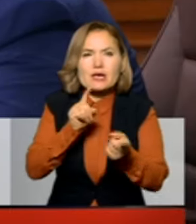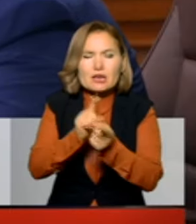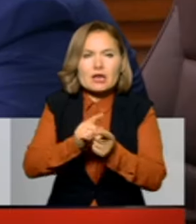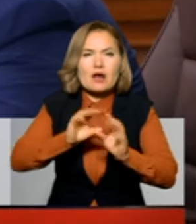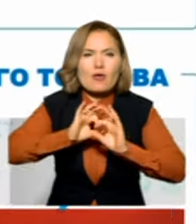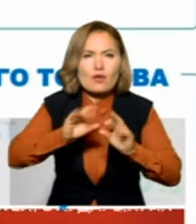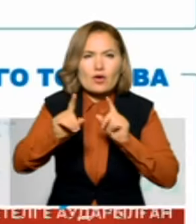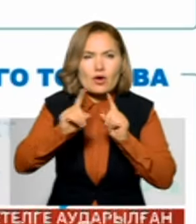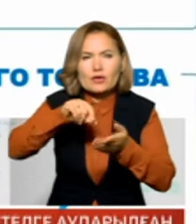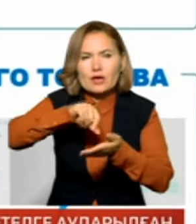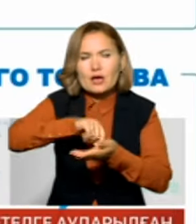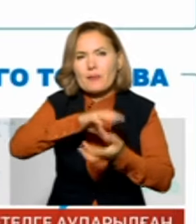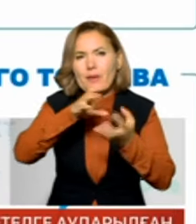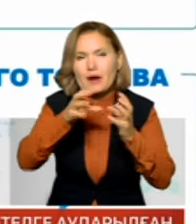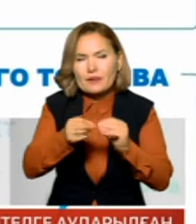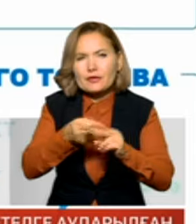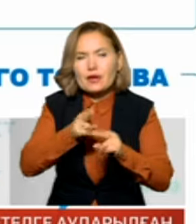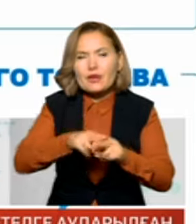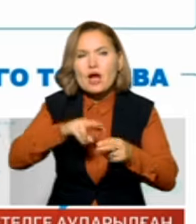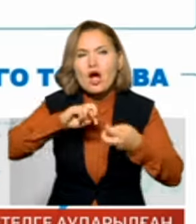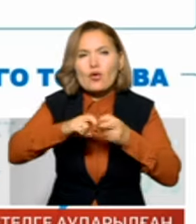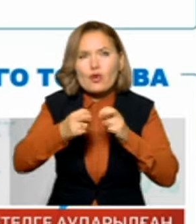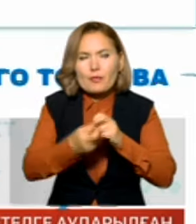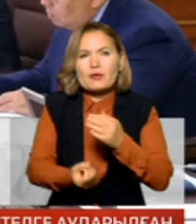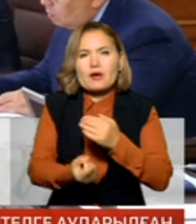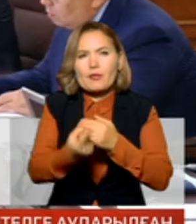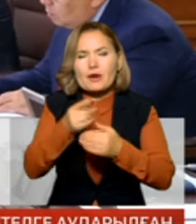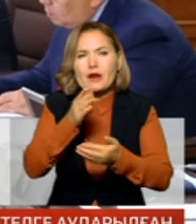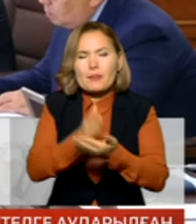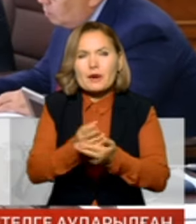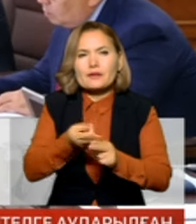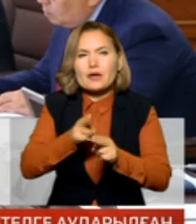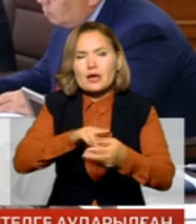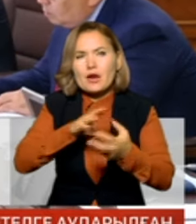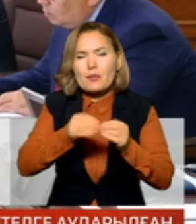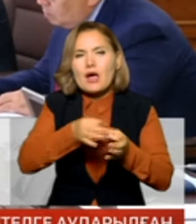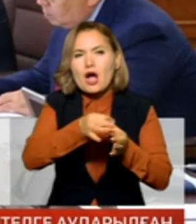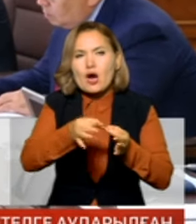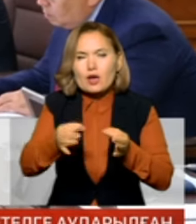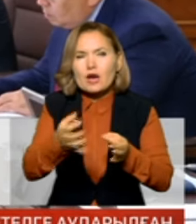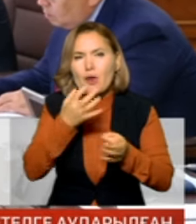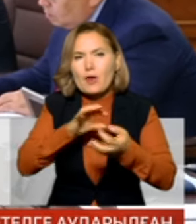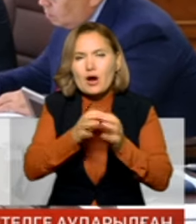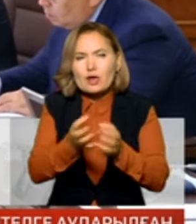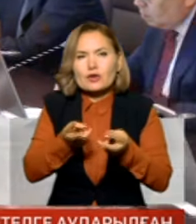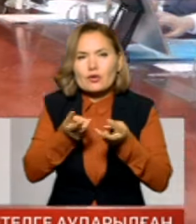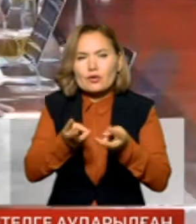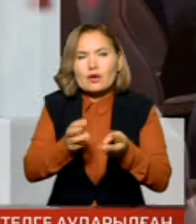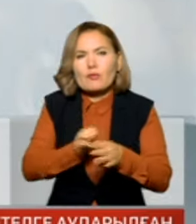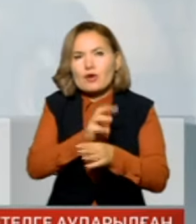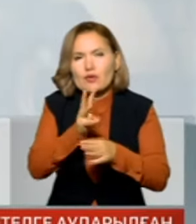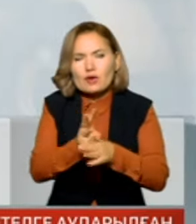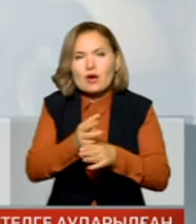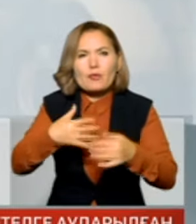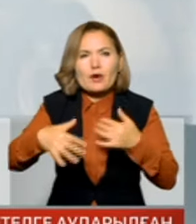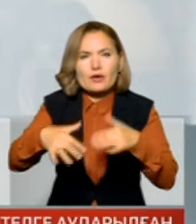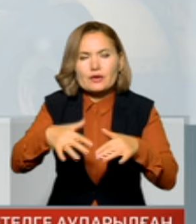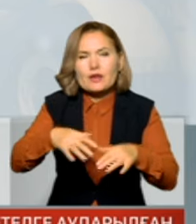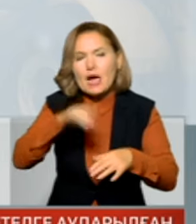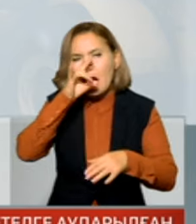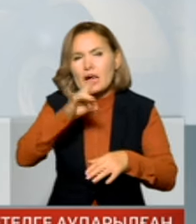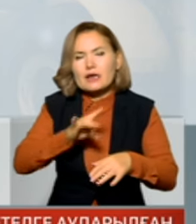жайлы есеп берді. Нәтижесінде бір қатар проблеманың шеті шықты. Қазір әсіресе өңірлерді көмірмен қамту жағы ақсап тұр. Биыл